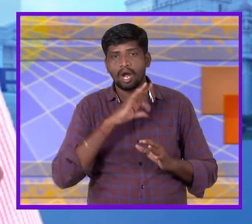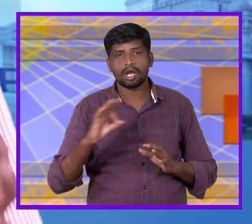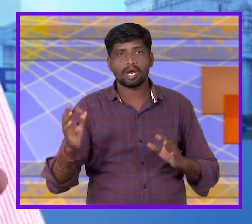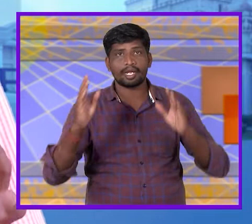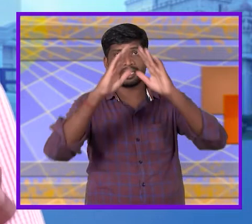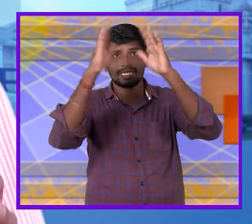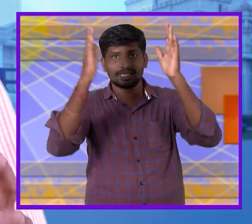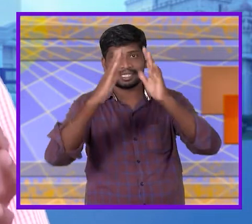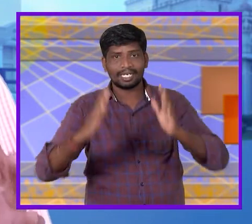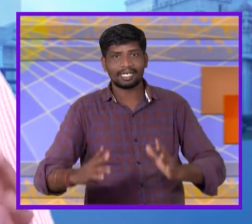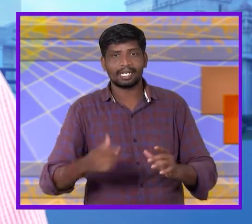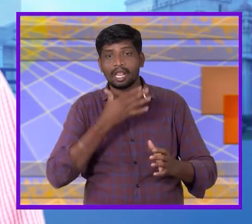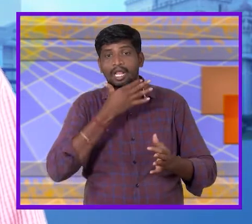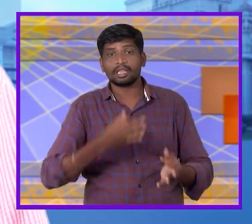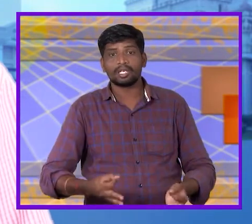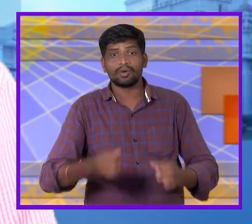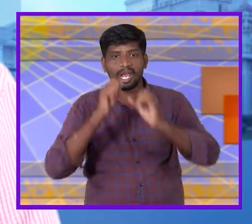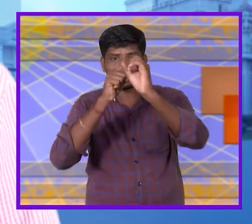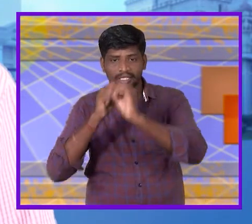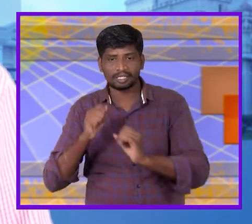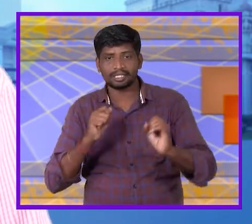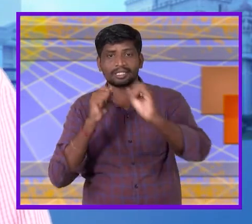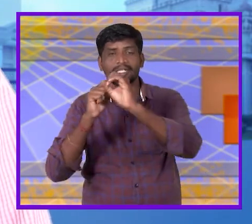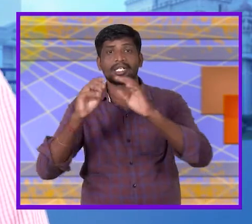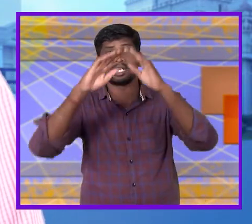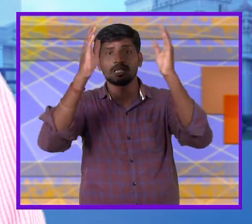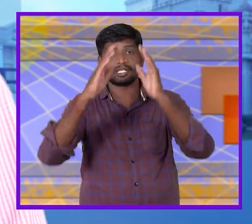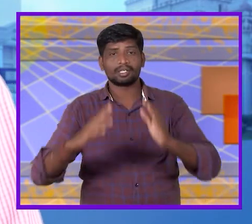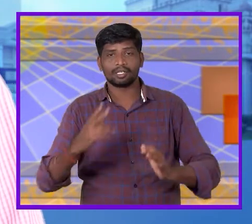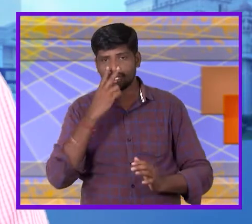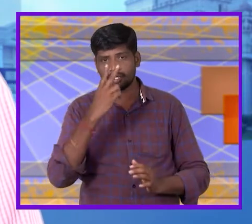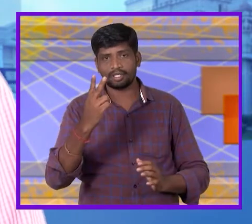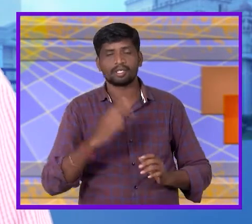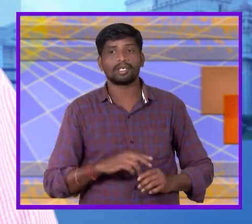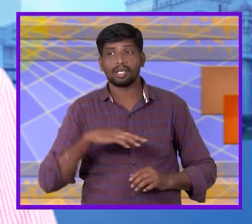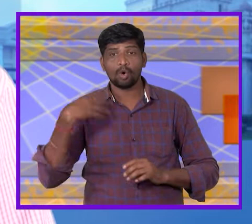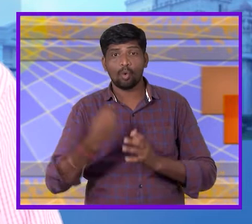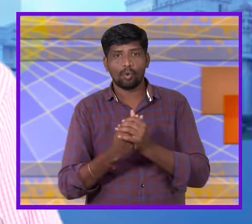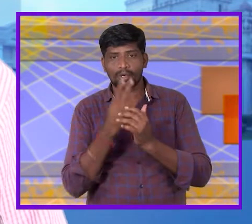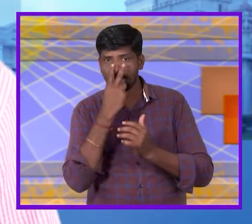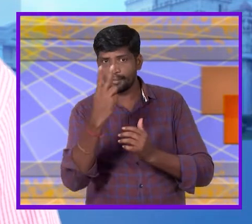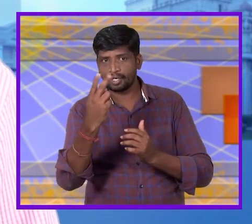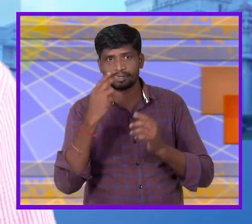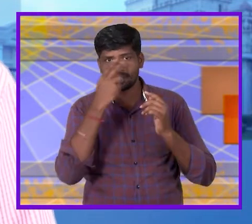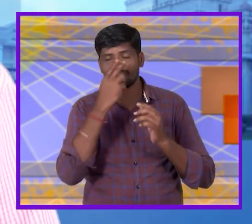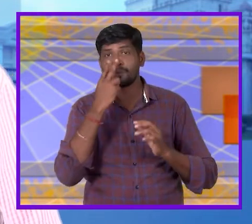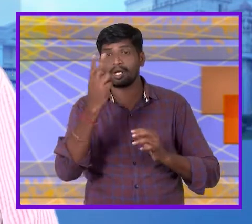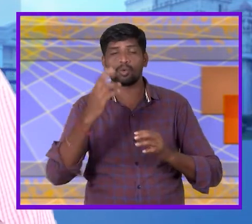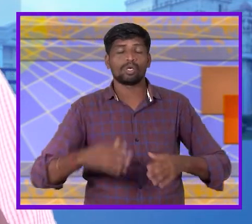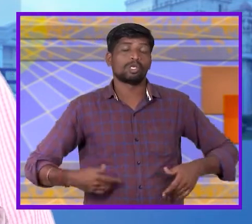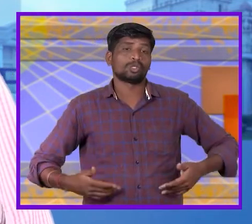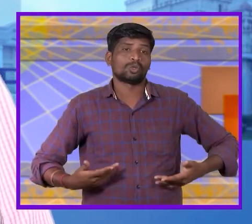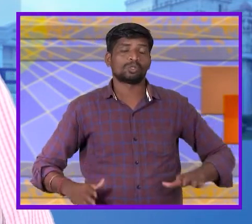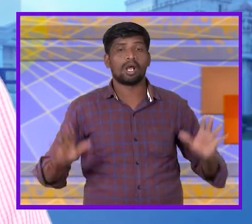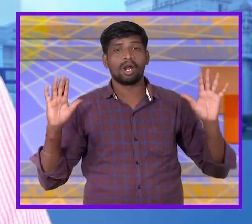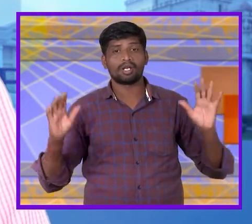ஒன்று செதுக்கப்பட்டு வைக்கப்பட்டிருக்கிறது. இது இங்கே வரக்கூடிய எல்லாருடைய கண்ணையும் கருத்தையும் கவரக்கூடிய விதத்தில், அதை